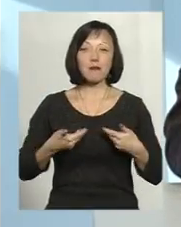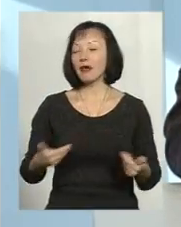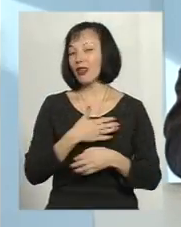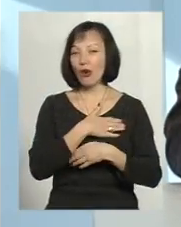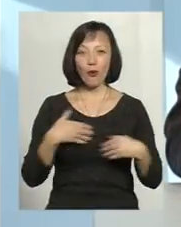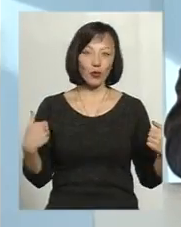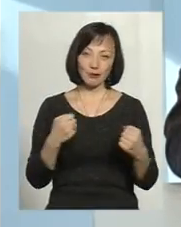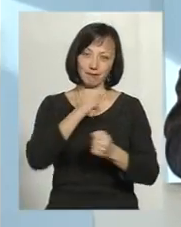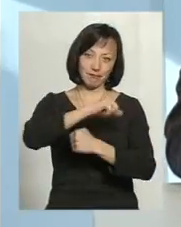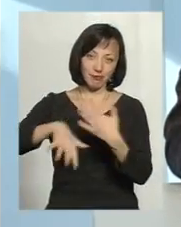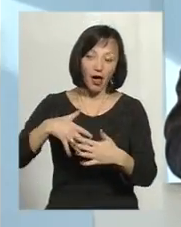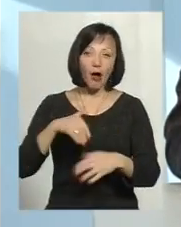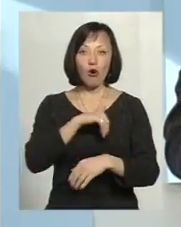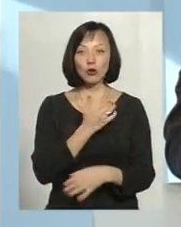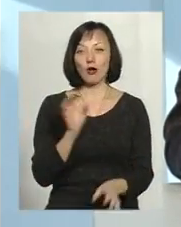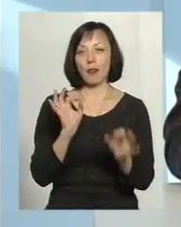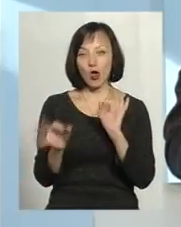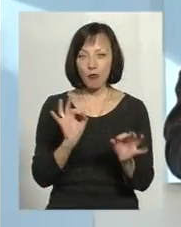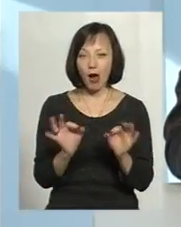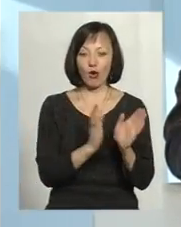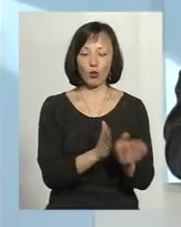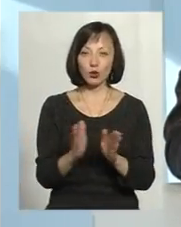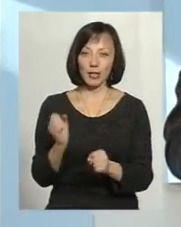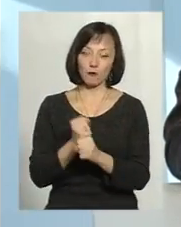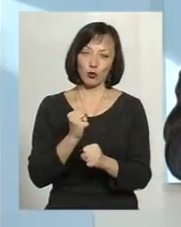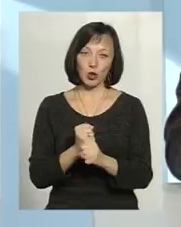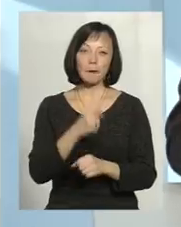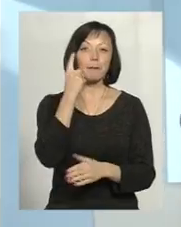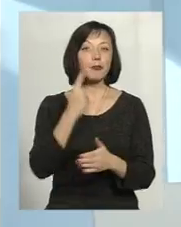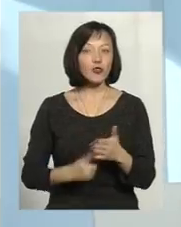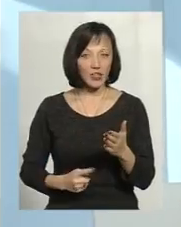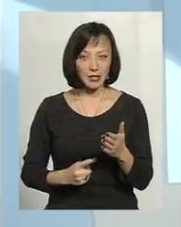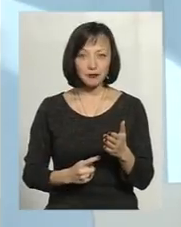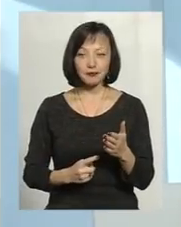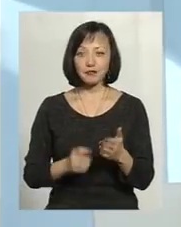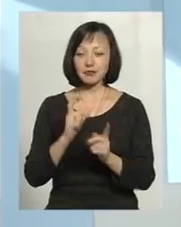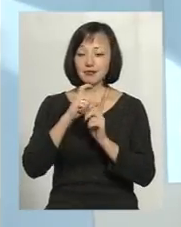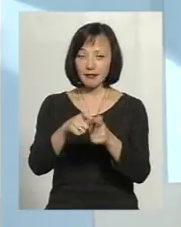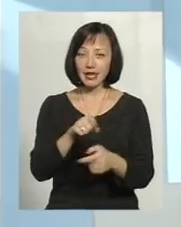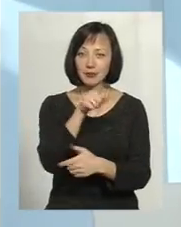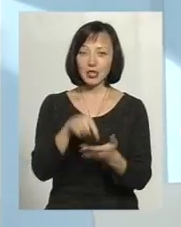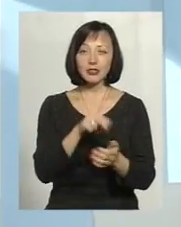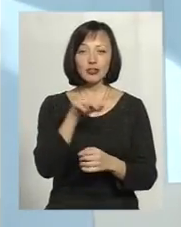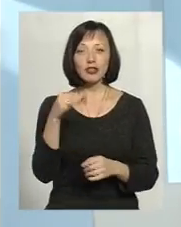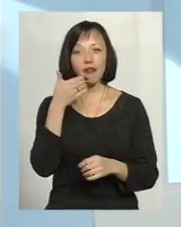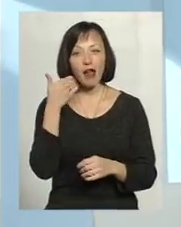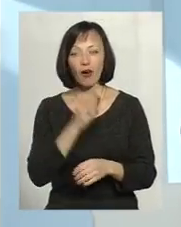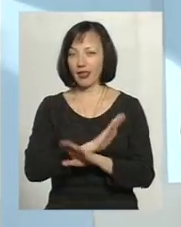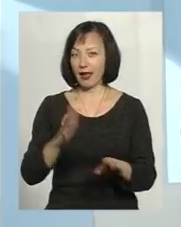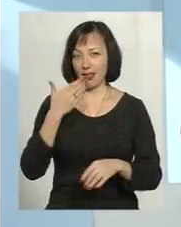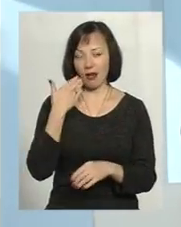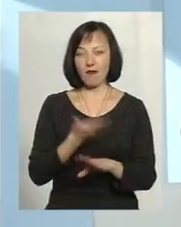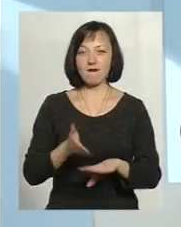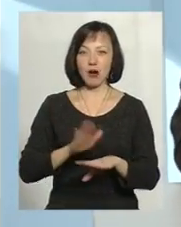хочемо сенсації і скандалів, ми хочемо нормальної конструктивної роботи. Повірте, відповідаючи на запитання, чи легко, нелегко,